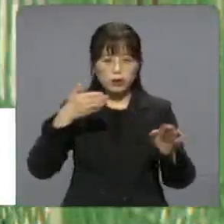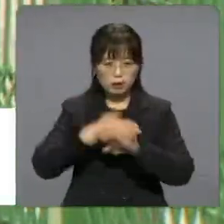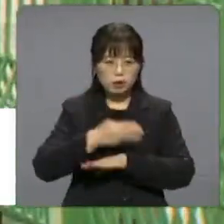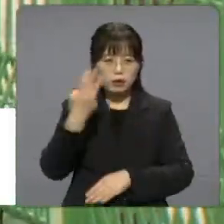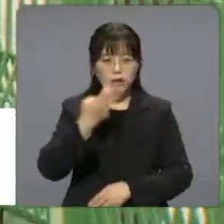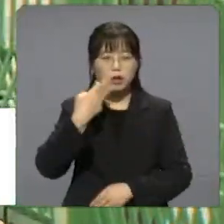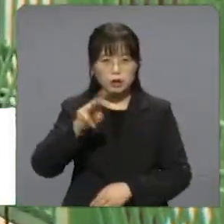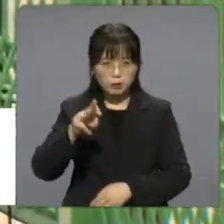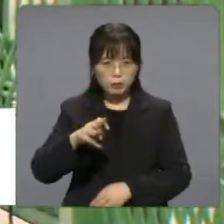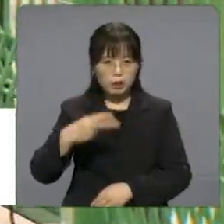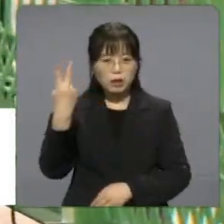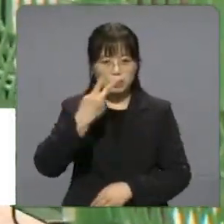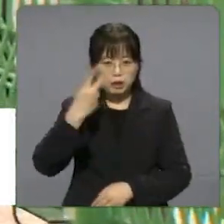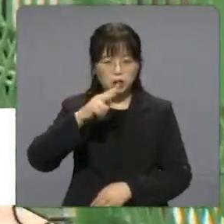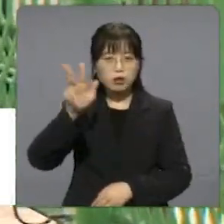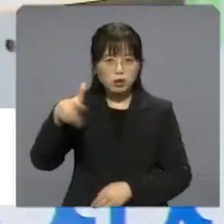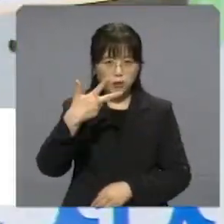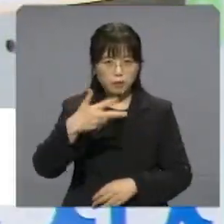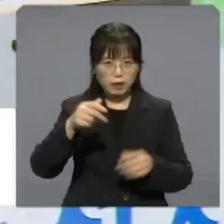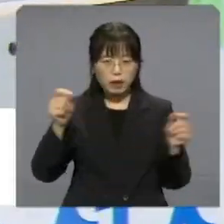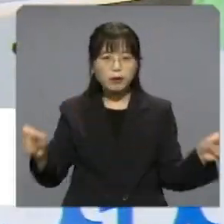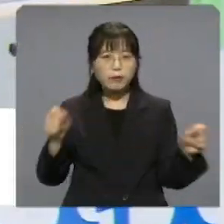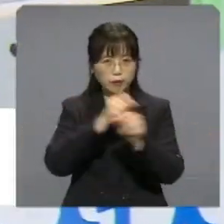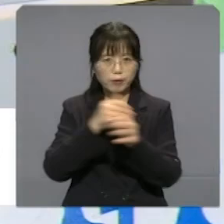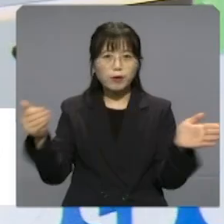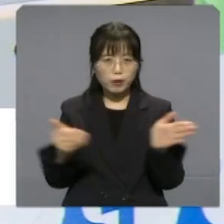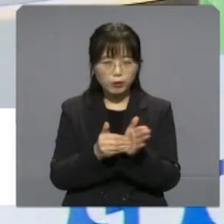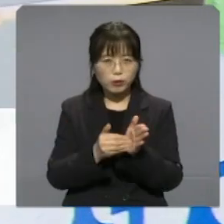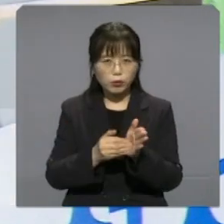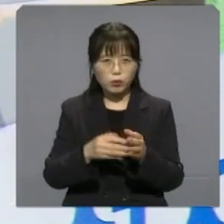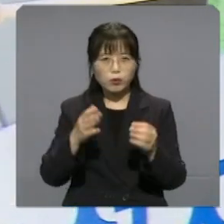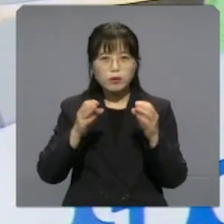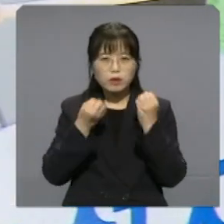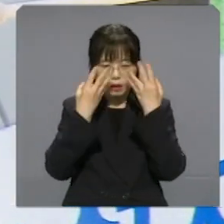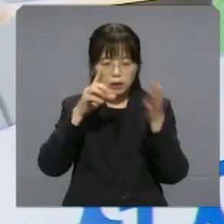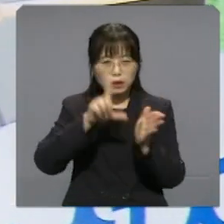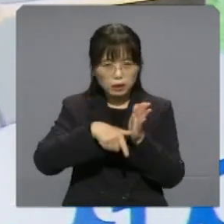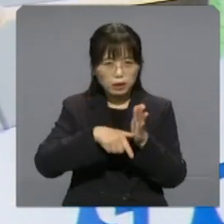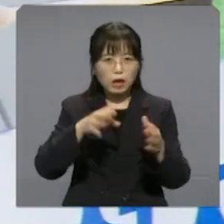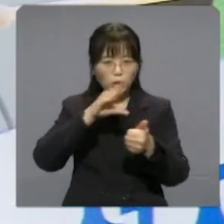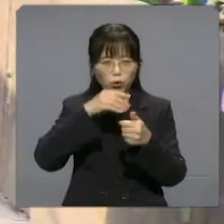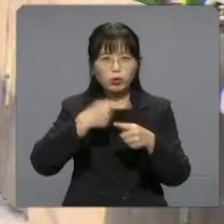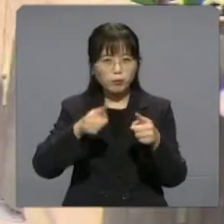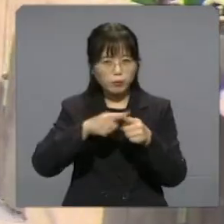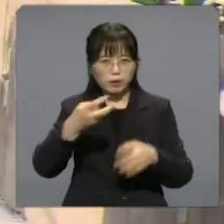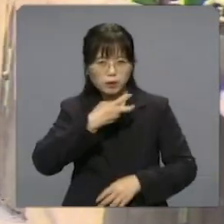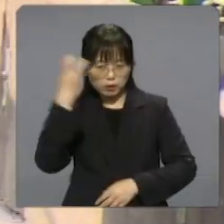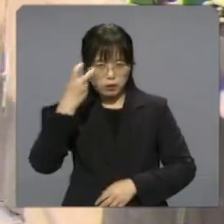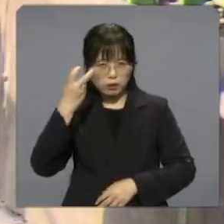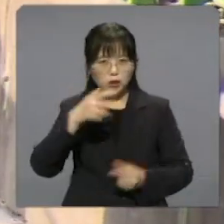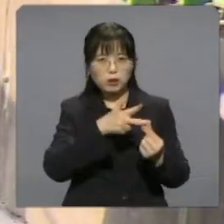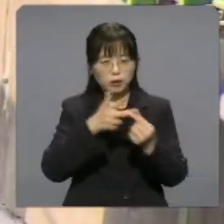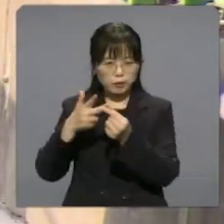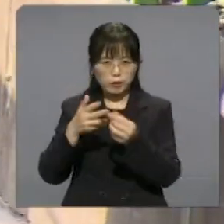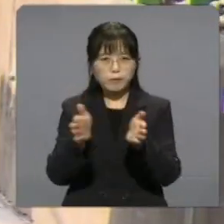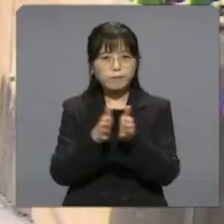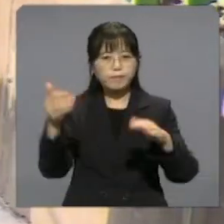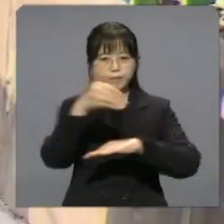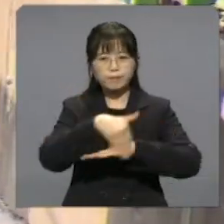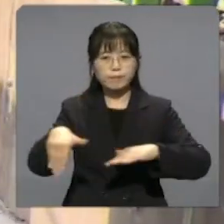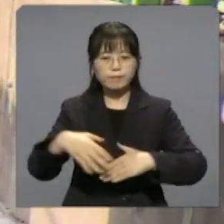설치된 CCTV 2,711대를 교체하고 실시간 영상 분석이 가능한 지능형 CCTV를 도입할